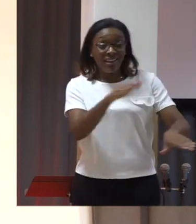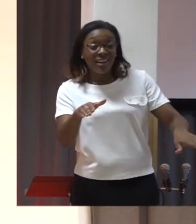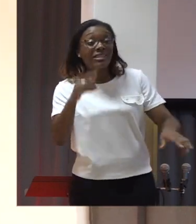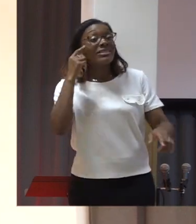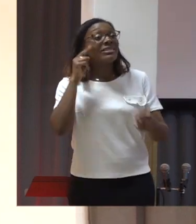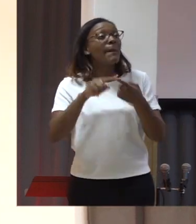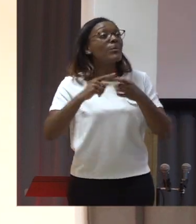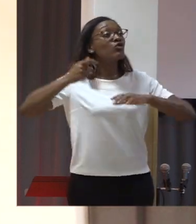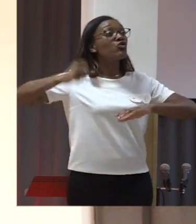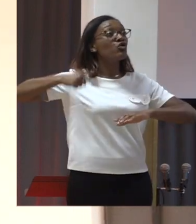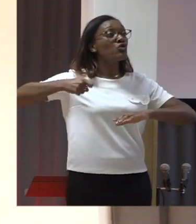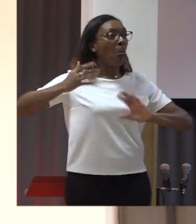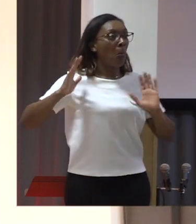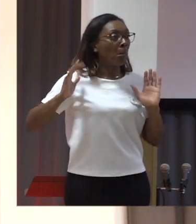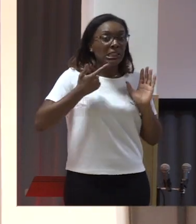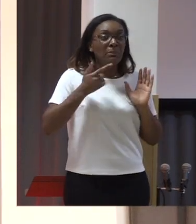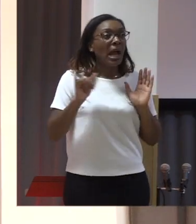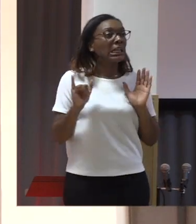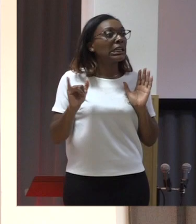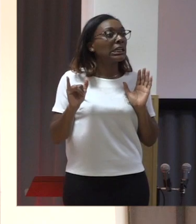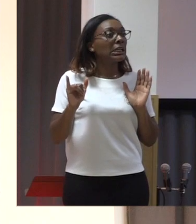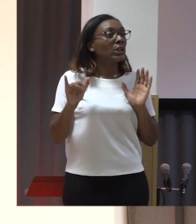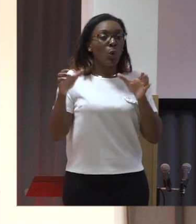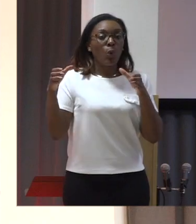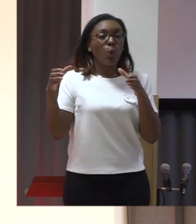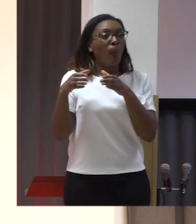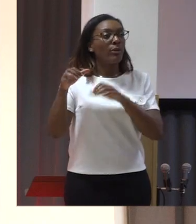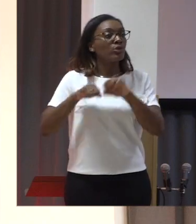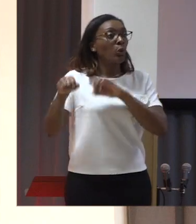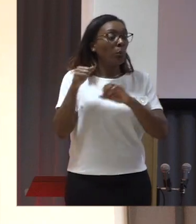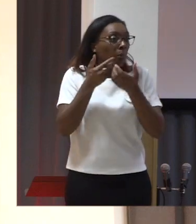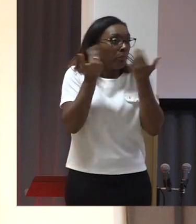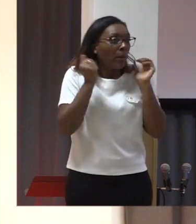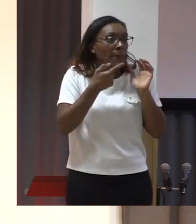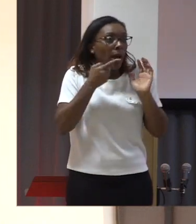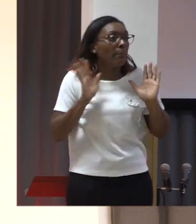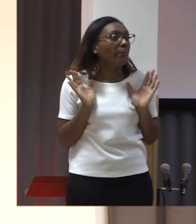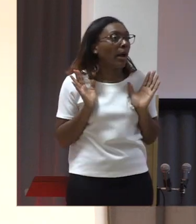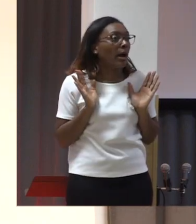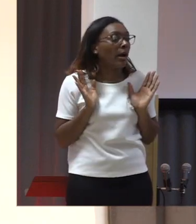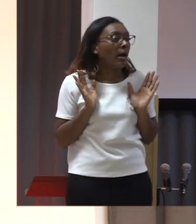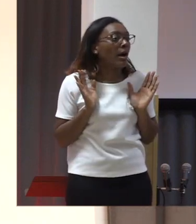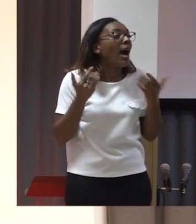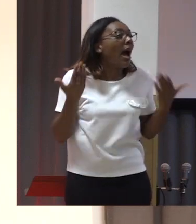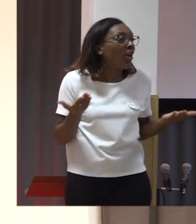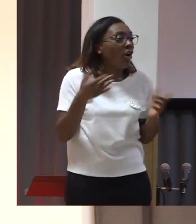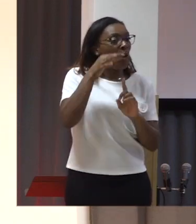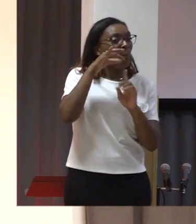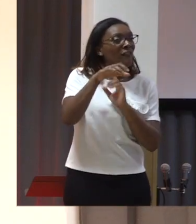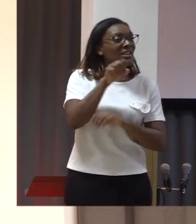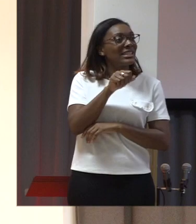deuxième question que je me pose lorsque je lis ce texte, c'est de savoir si cette succession est due à la